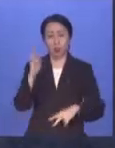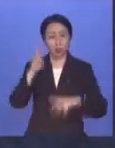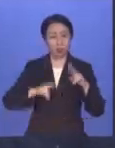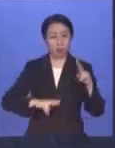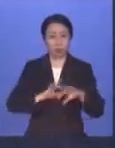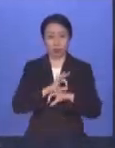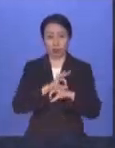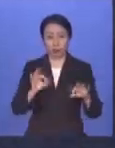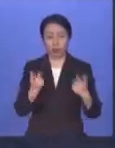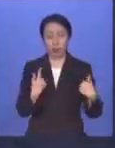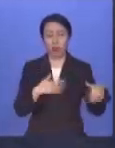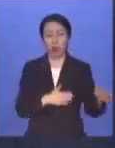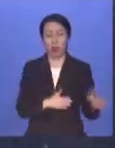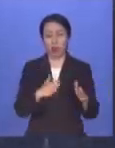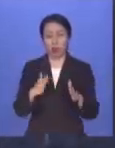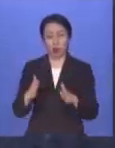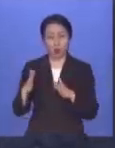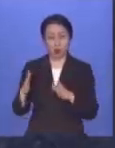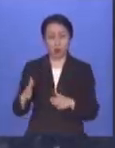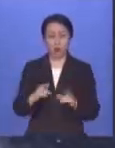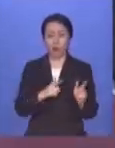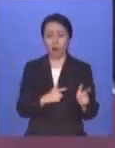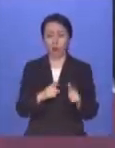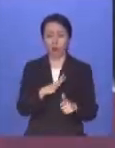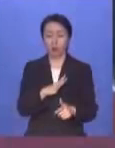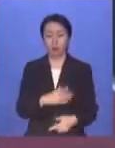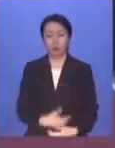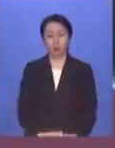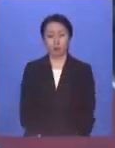шықты. Ұйымдастырушылар тыңғылықты дайындалған.